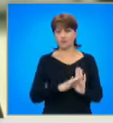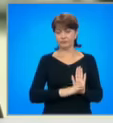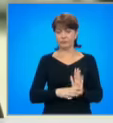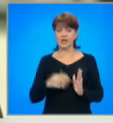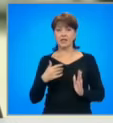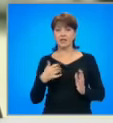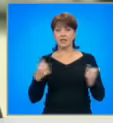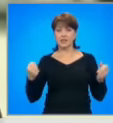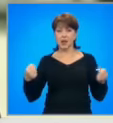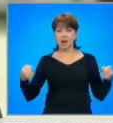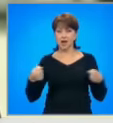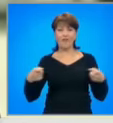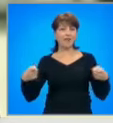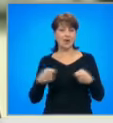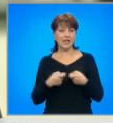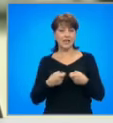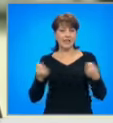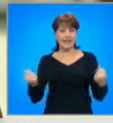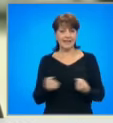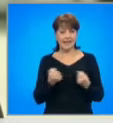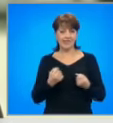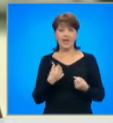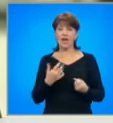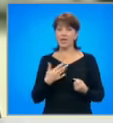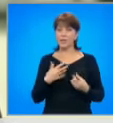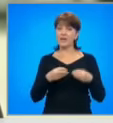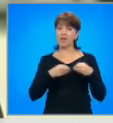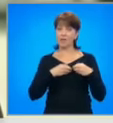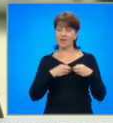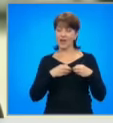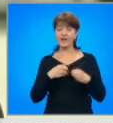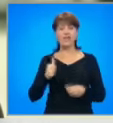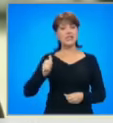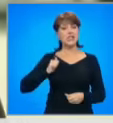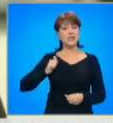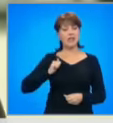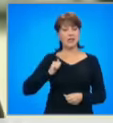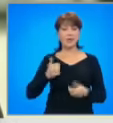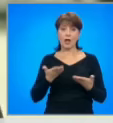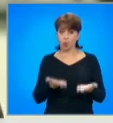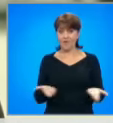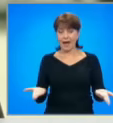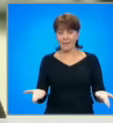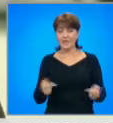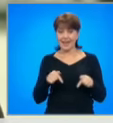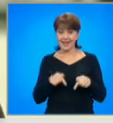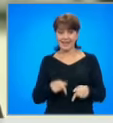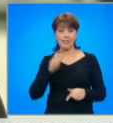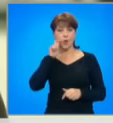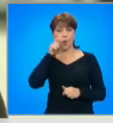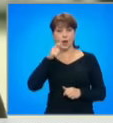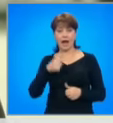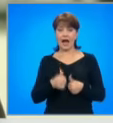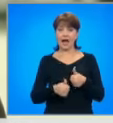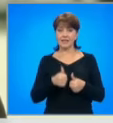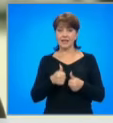действия. Имаме си доверие, помагаме си и се защитаваме. Това всъщност е алиансът. Днес Украина